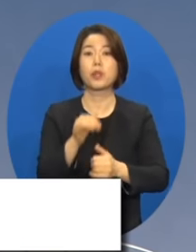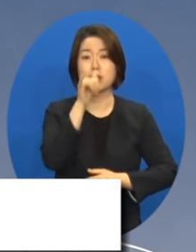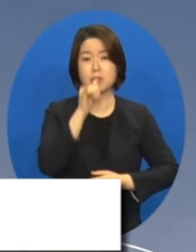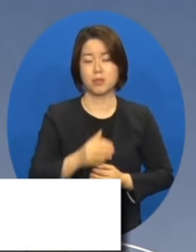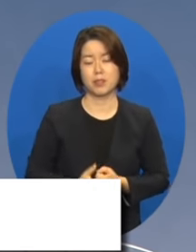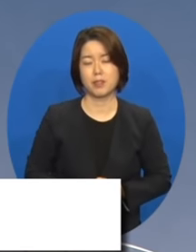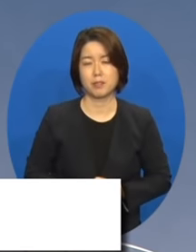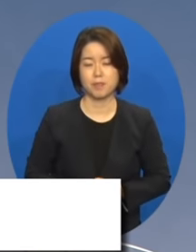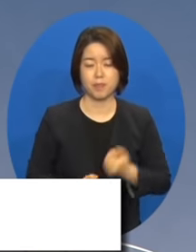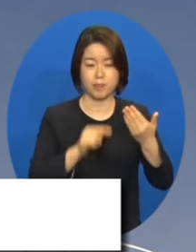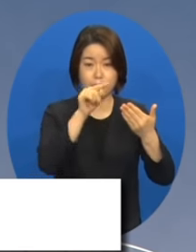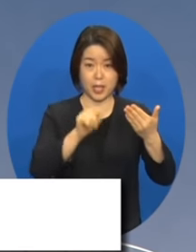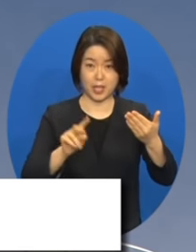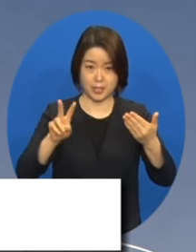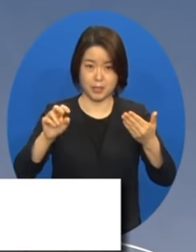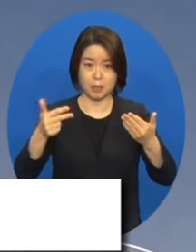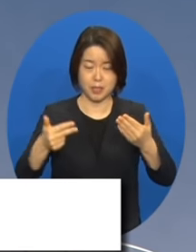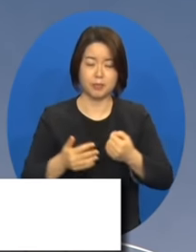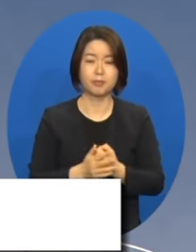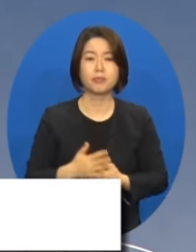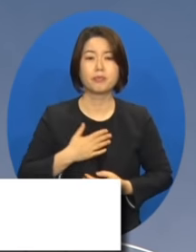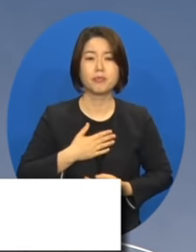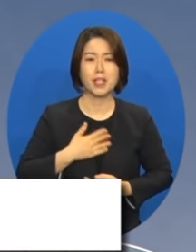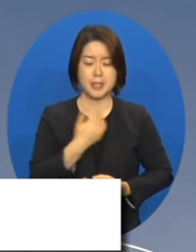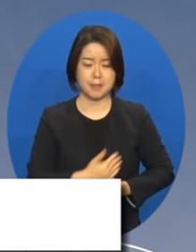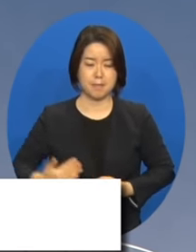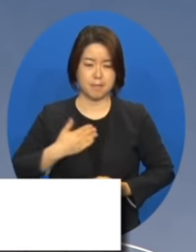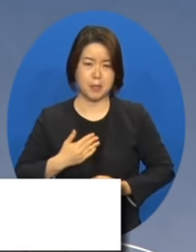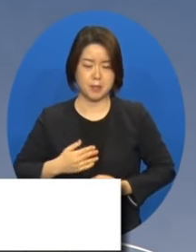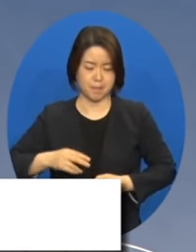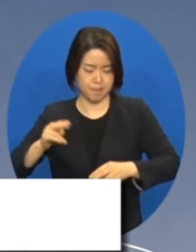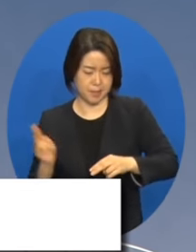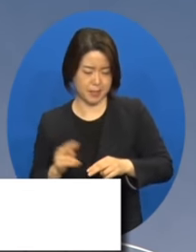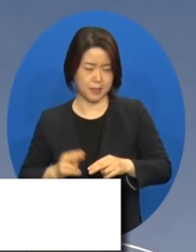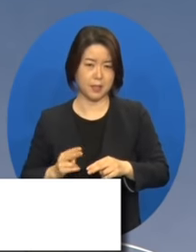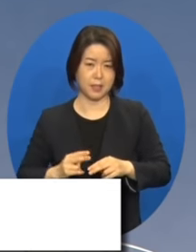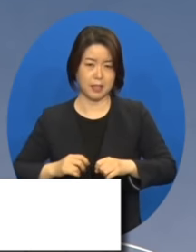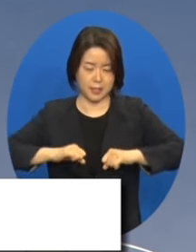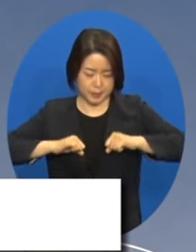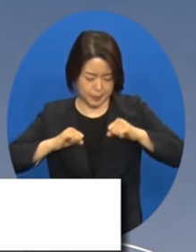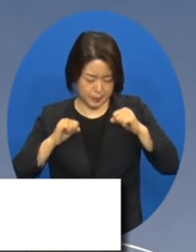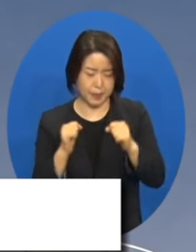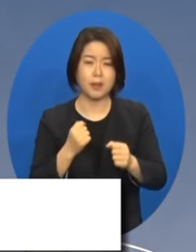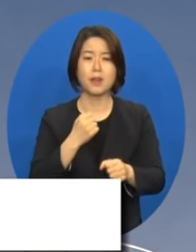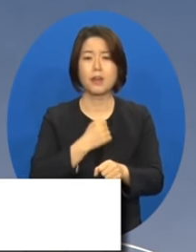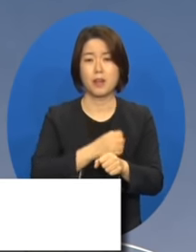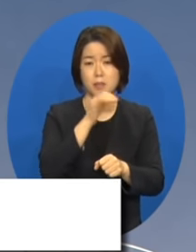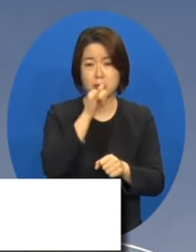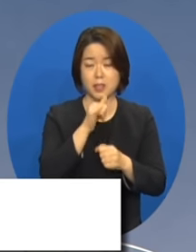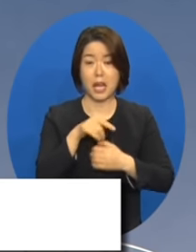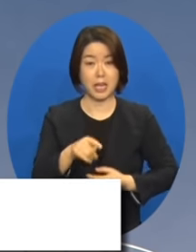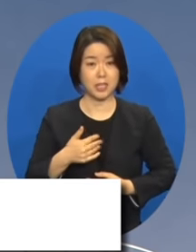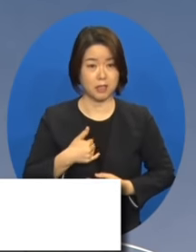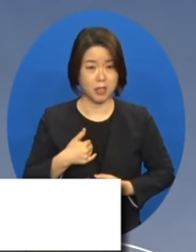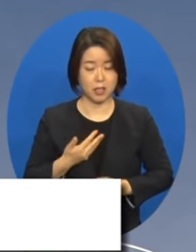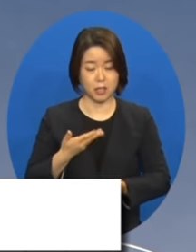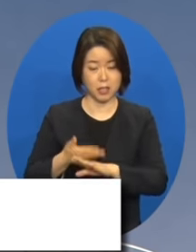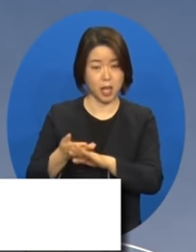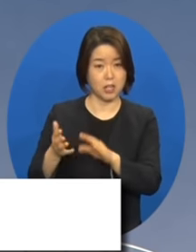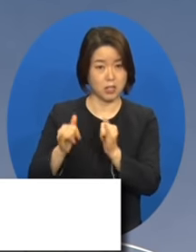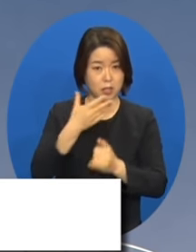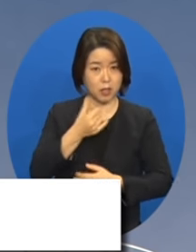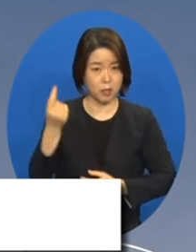이렇게 말합니다 나는 내 몸을 쳐서 굴복시킬 입니다 그것은 내가 남에게 복음을 전하고 나서